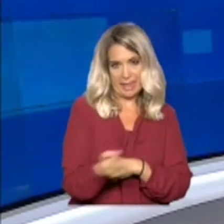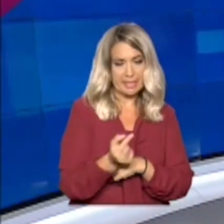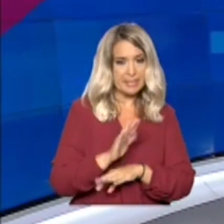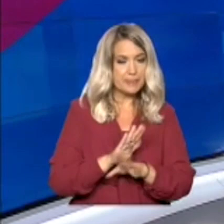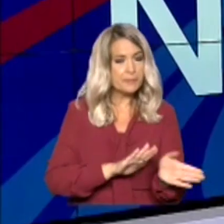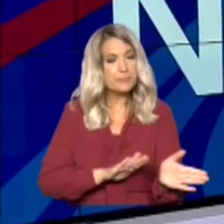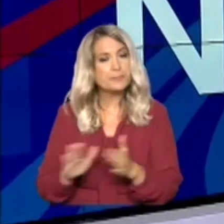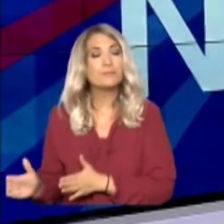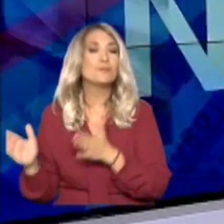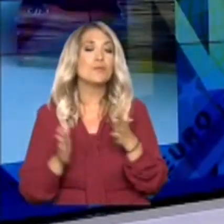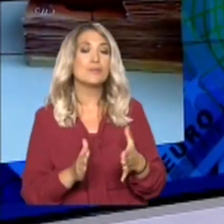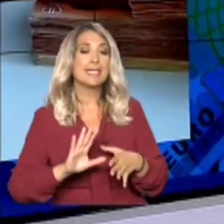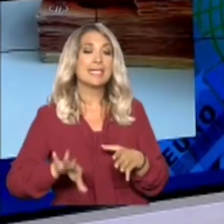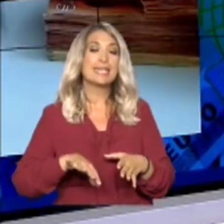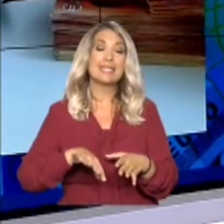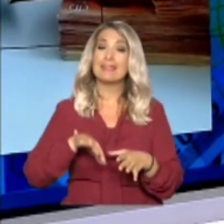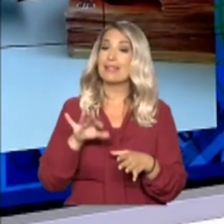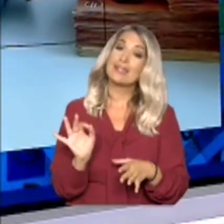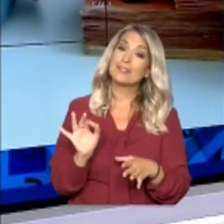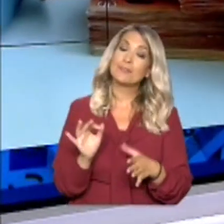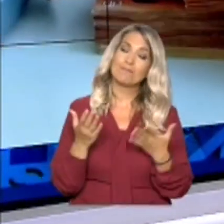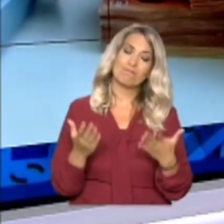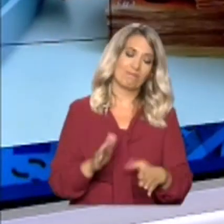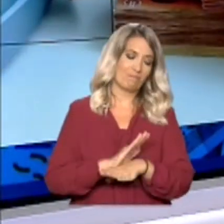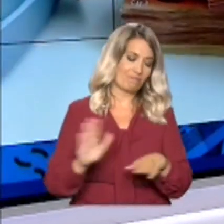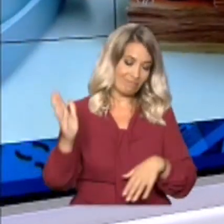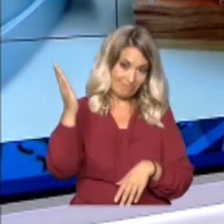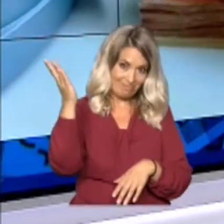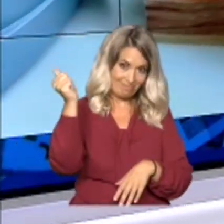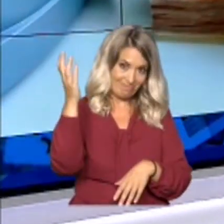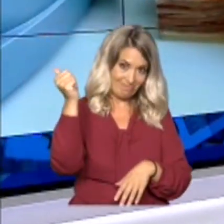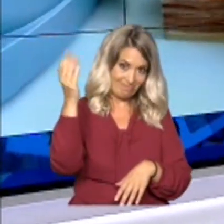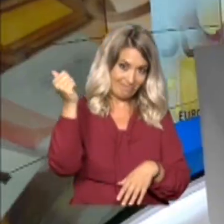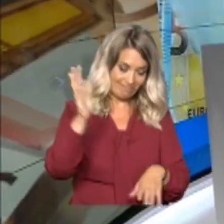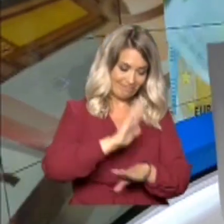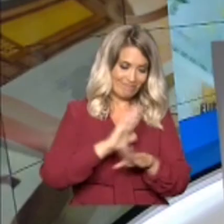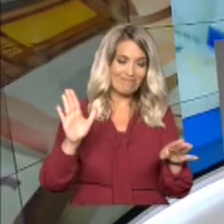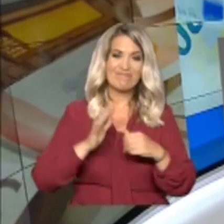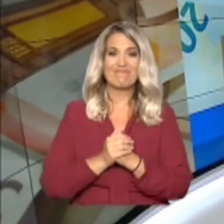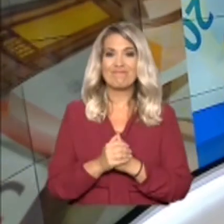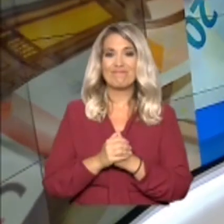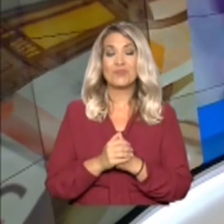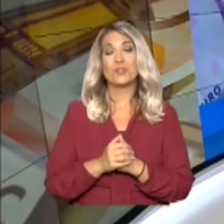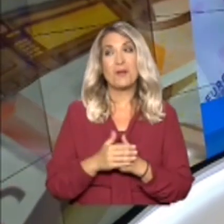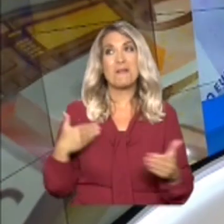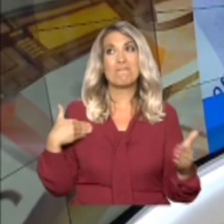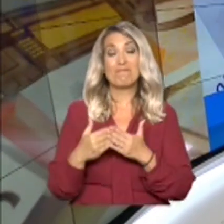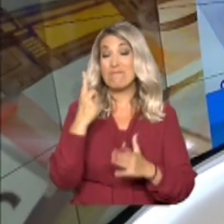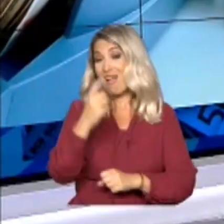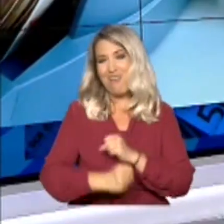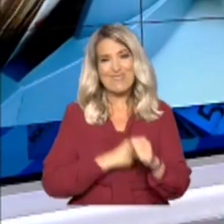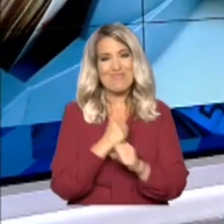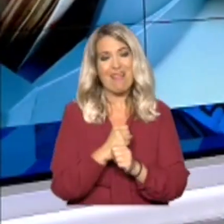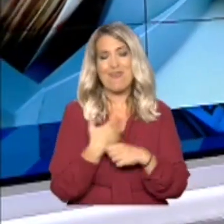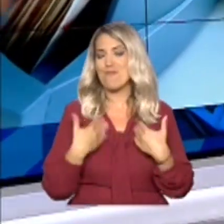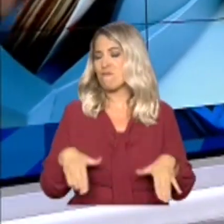Πλησιάζουμε στο να κάνουμε την κλήρωση και στο να σας αποχαιρετήσουμε. Να πω ότι ήταν μια πάρα πολύ γεμάτη χρονιά